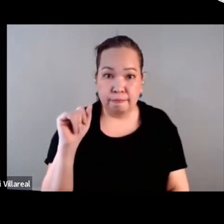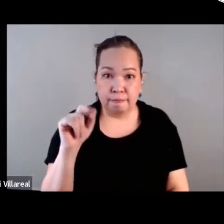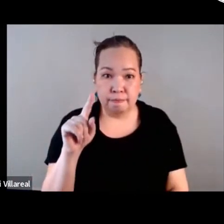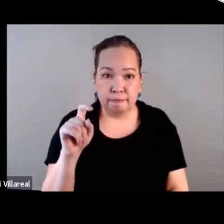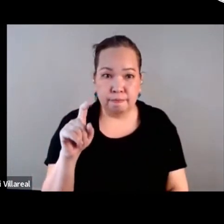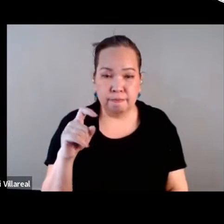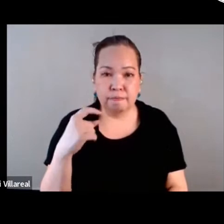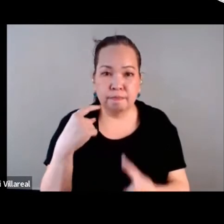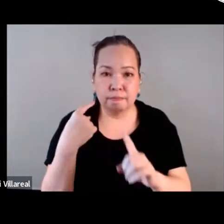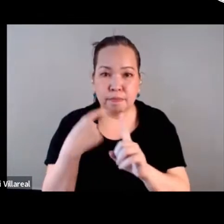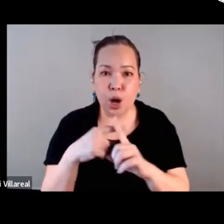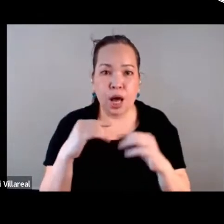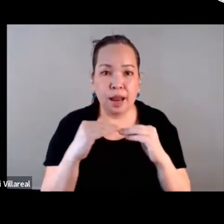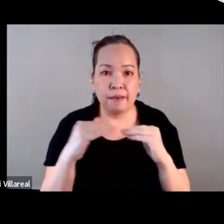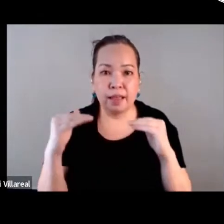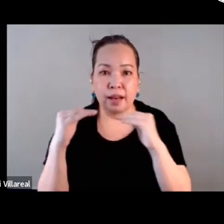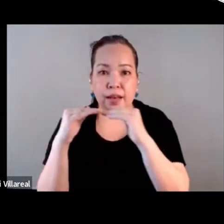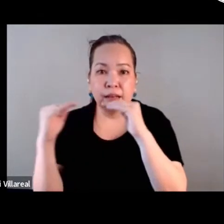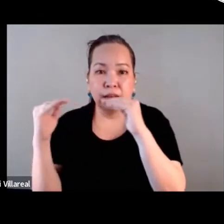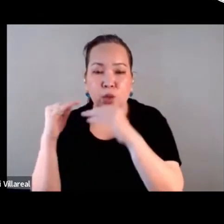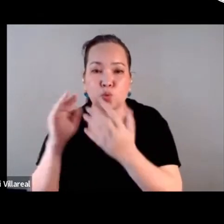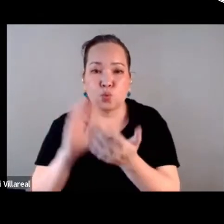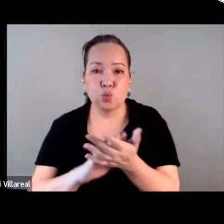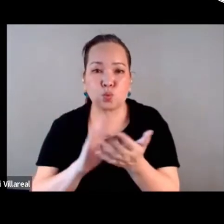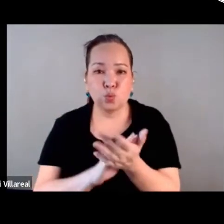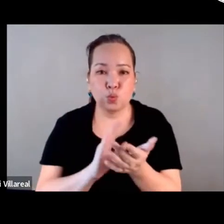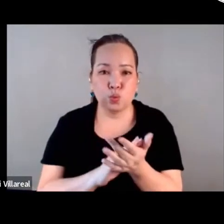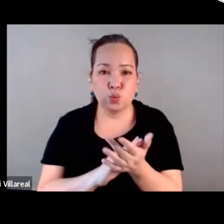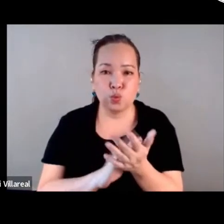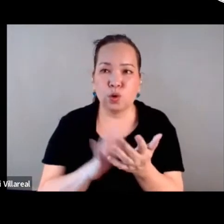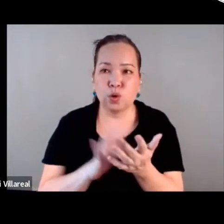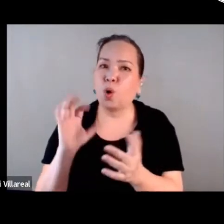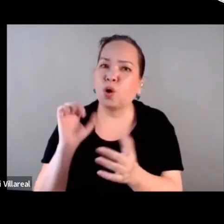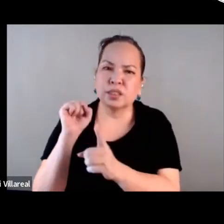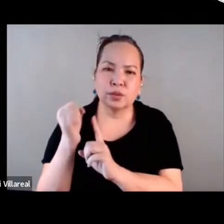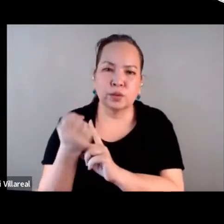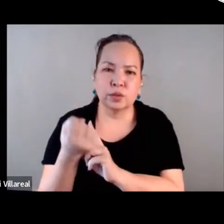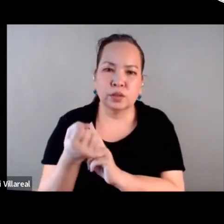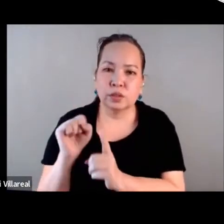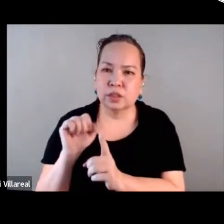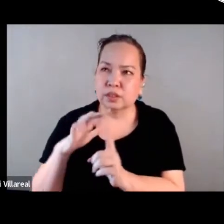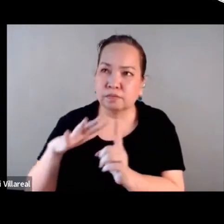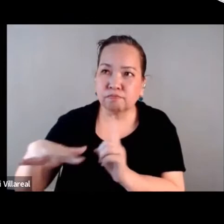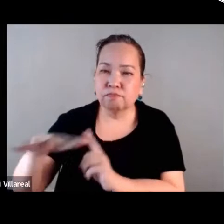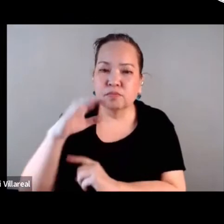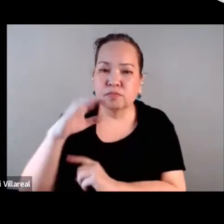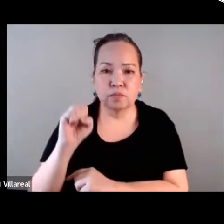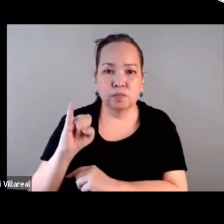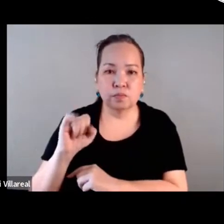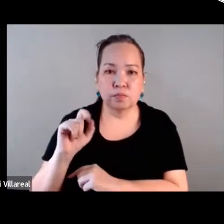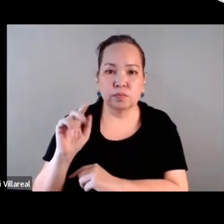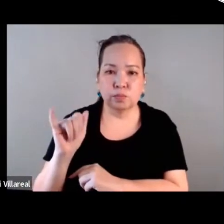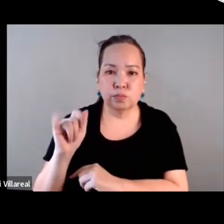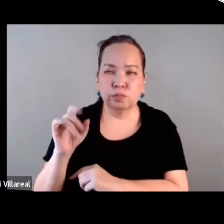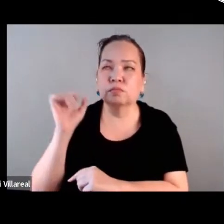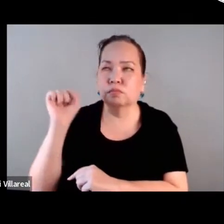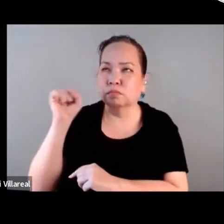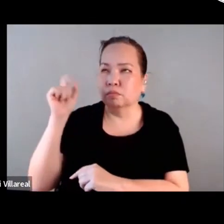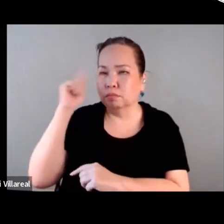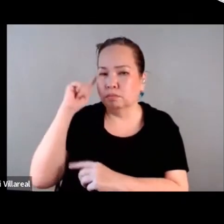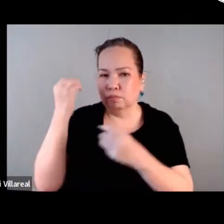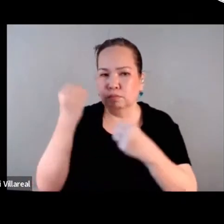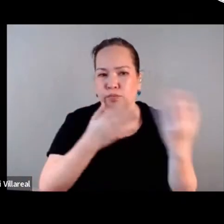yung level ng kanilang yung kanilang sitwasyon, ano okay. Po? Ipagbibigay alam po namin kay